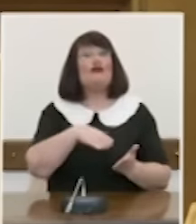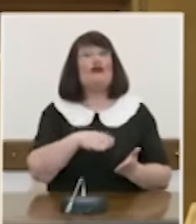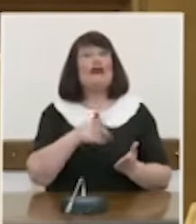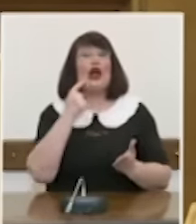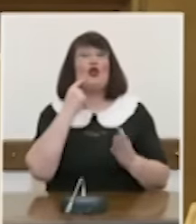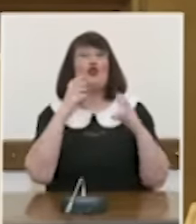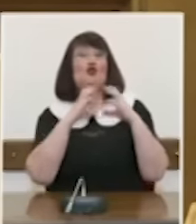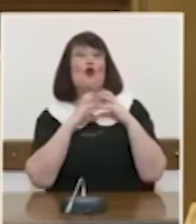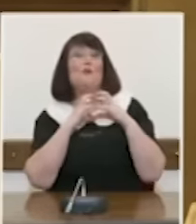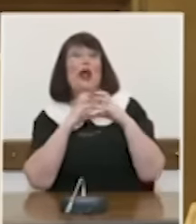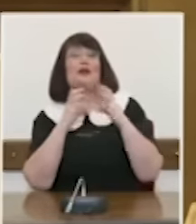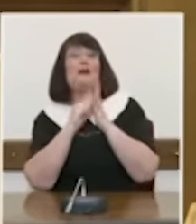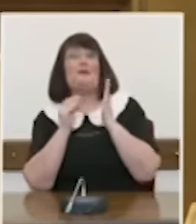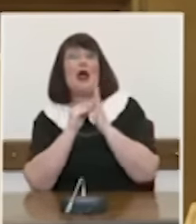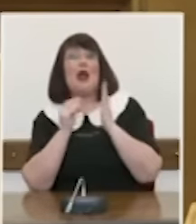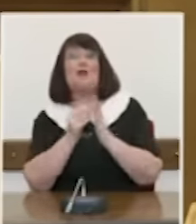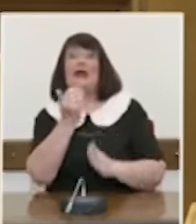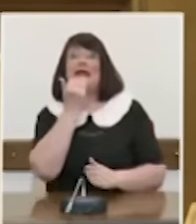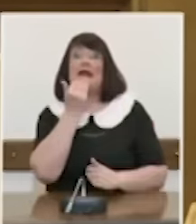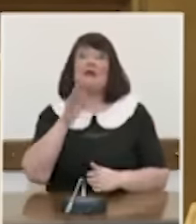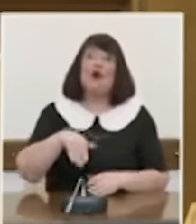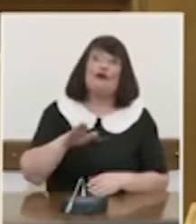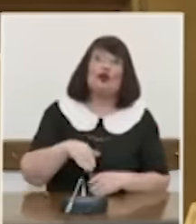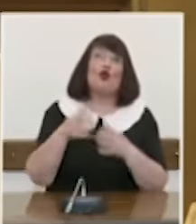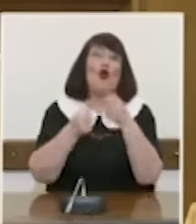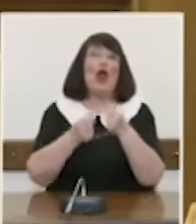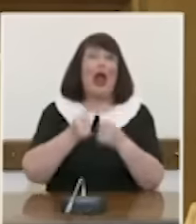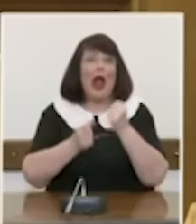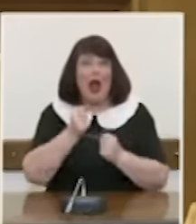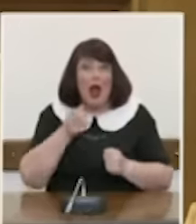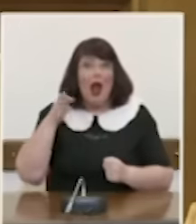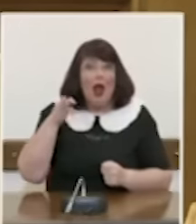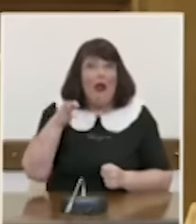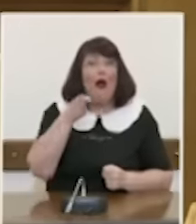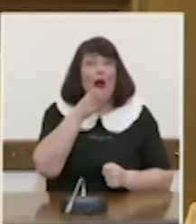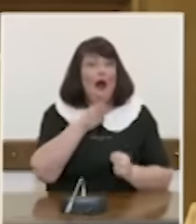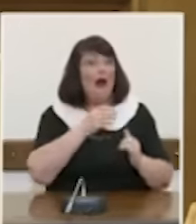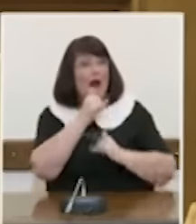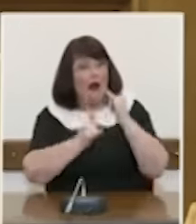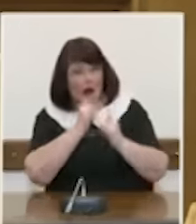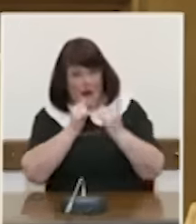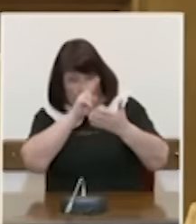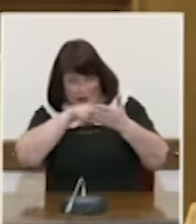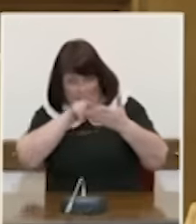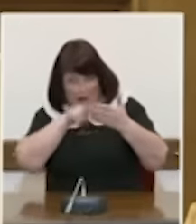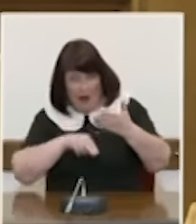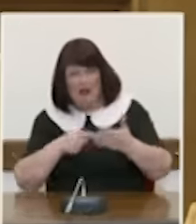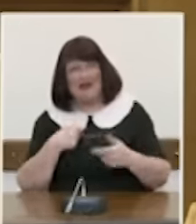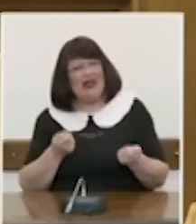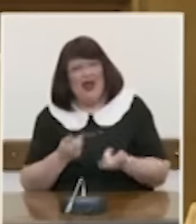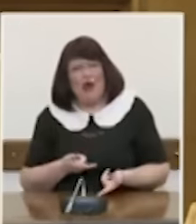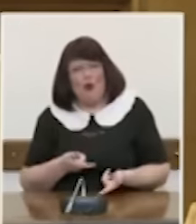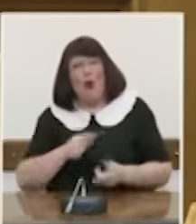ποιο έχει πιο φθηνά το τυρί, ποιο έχει το γάλα και να γυρίζουμε όλη τη μέρα τα σούπερ μάρκετ για